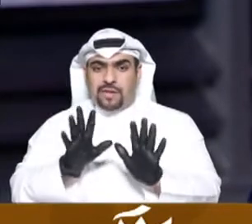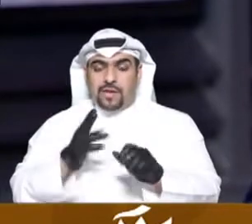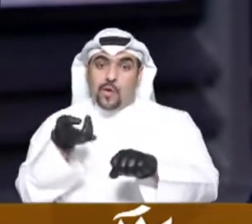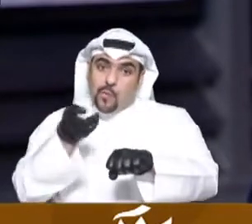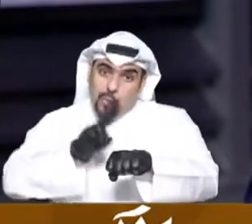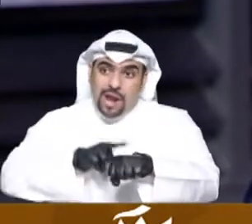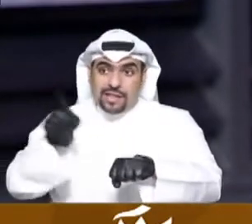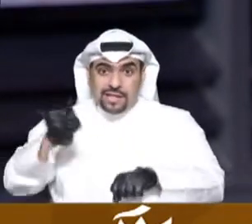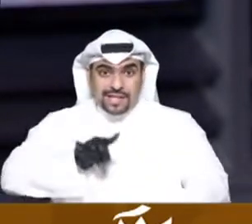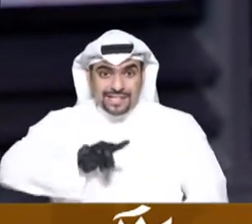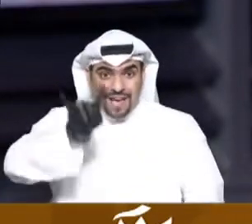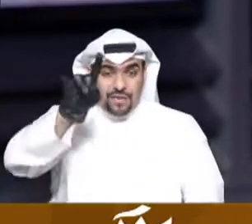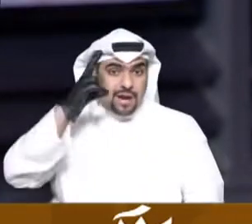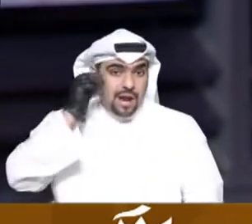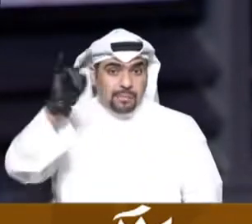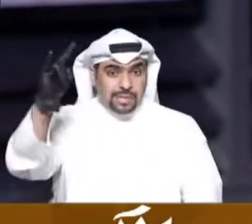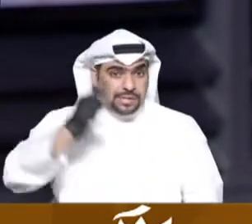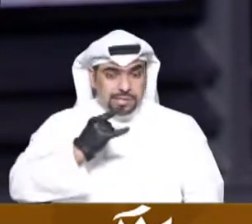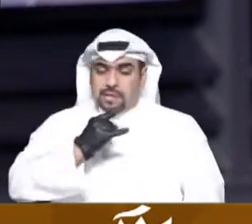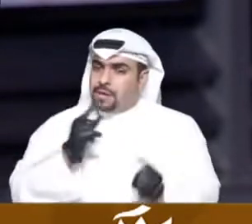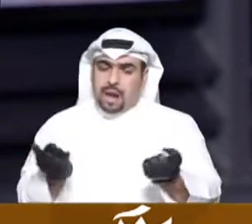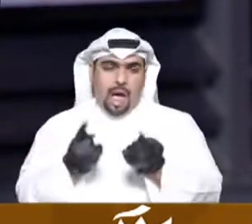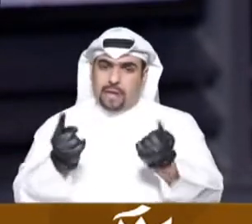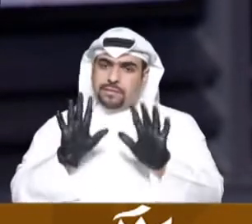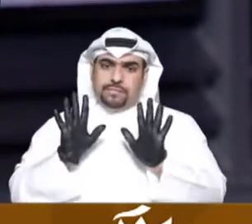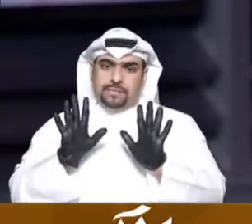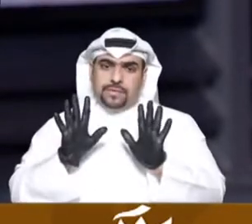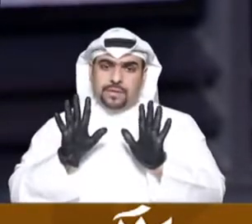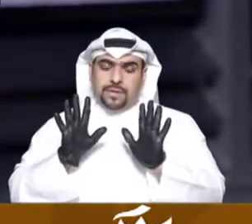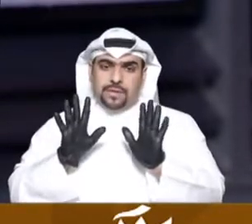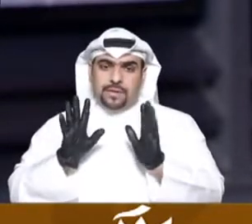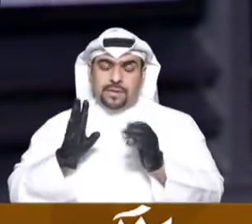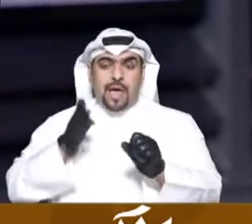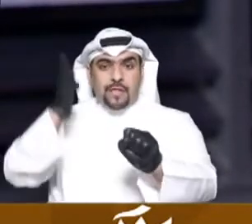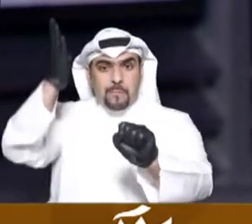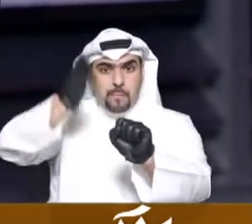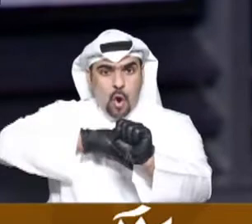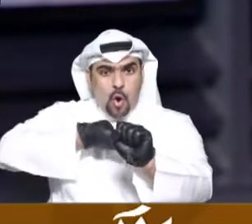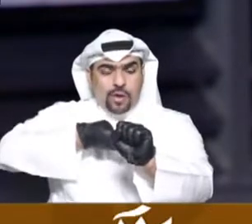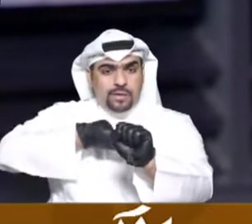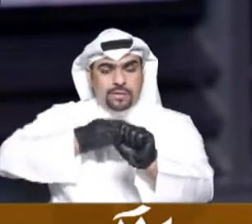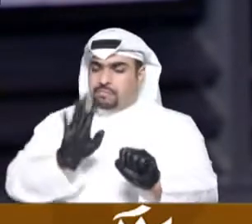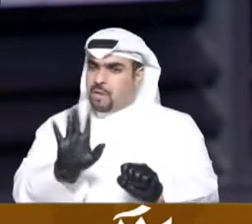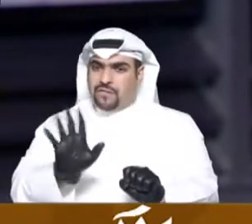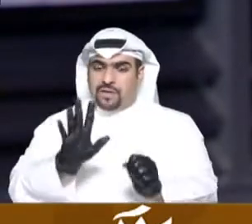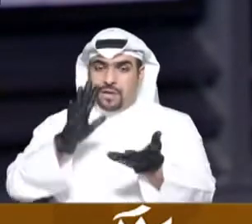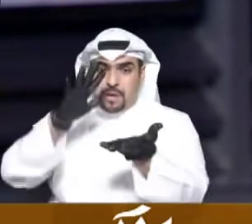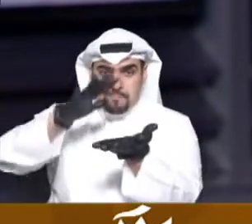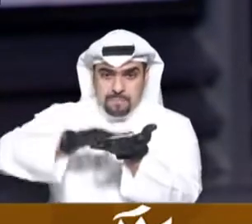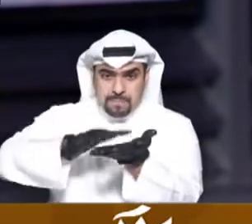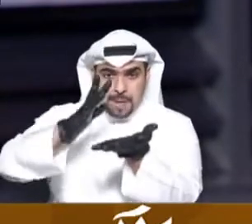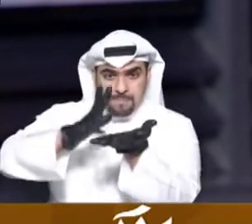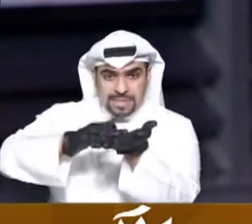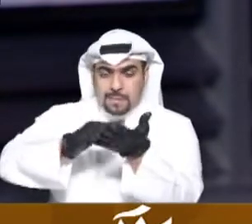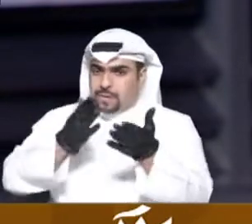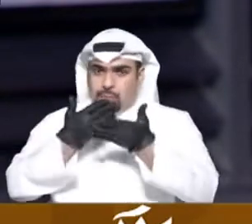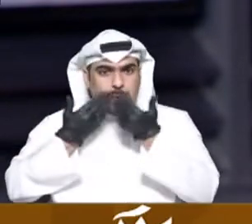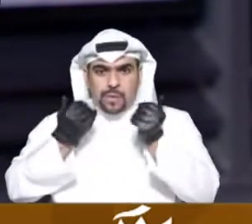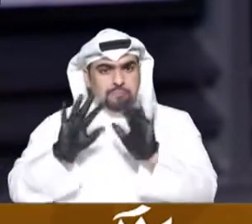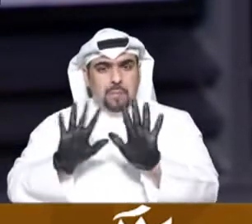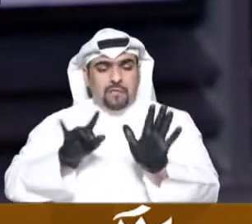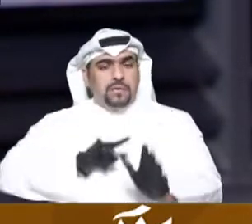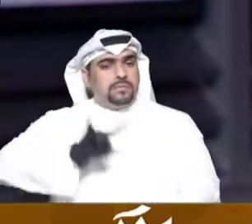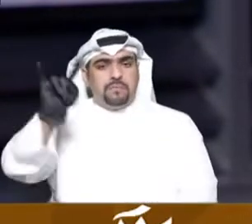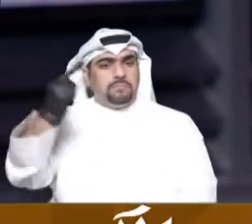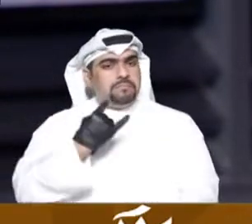يعني اذا حال استفاد من هذه المهله ما يكون عليه بلوك يقدر يرجع مره ثانيه. يمكن عندنا التسجيل يعني اللي تم تسجيلهم خلال هذه المهله